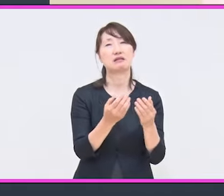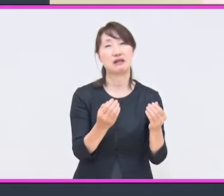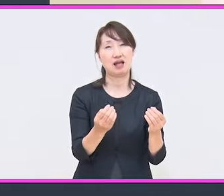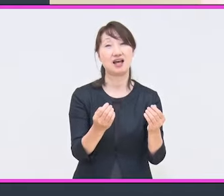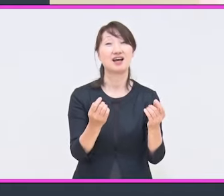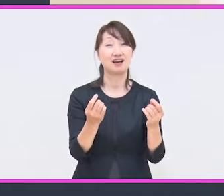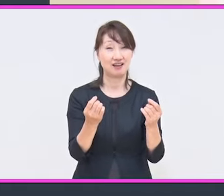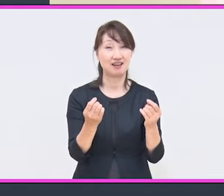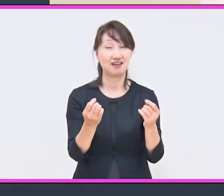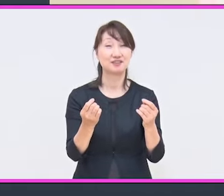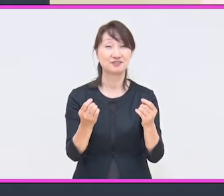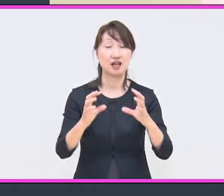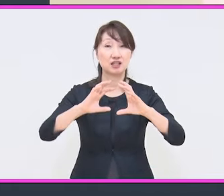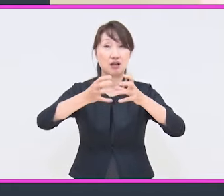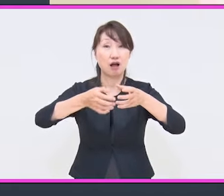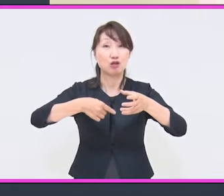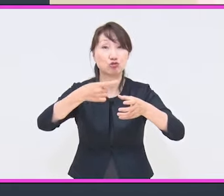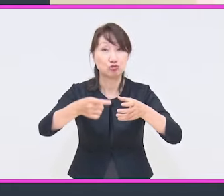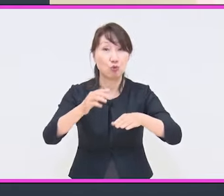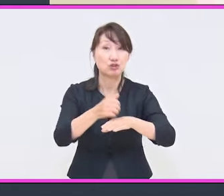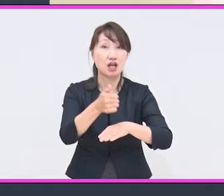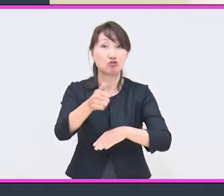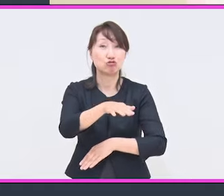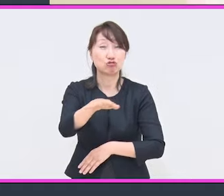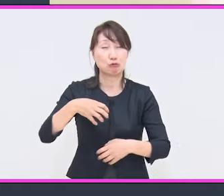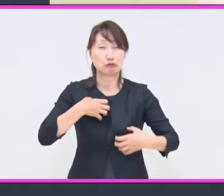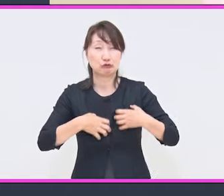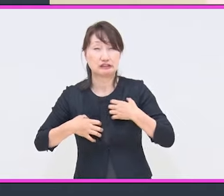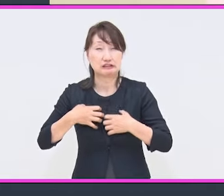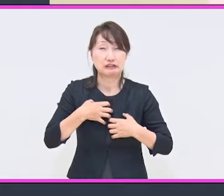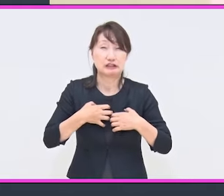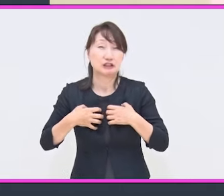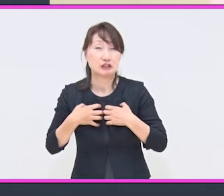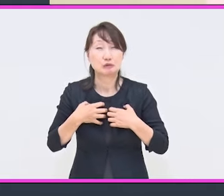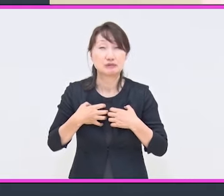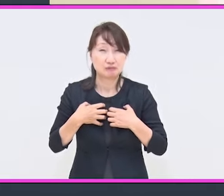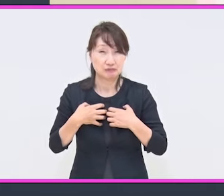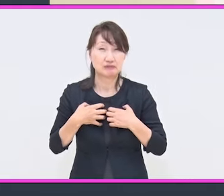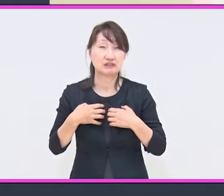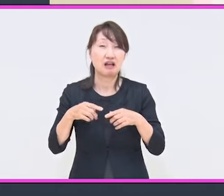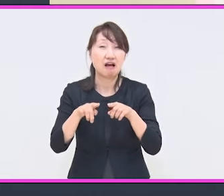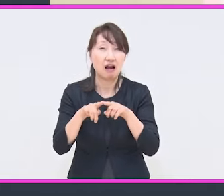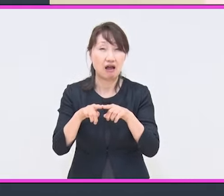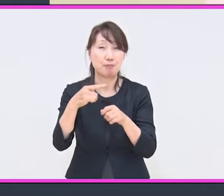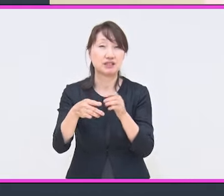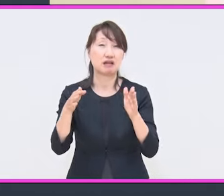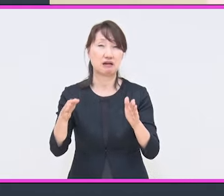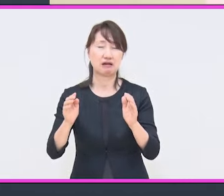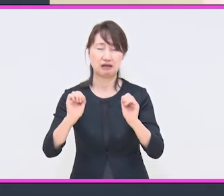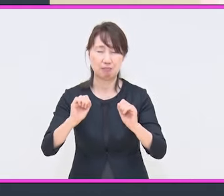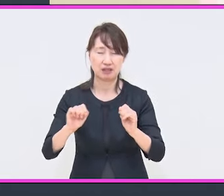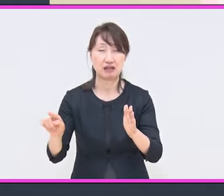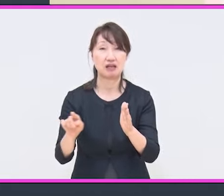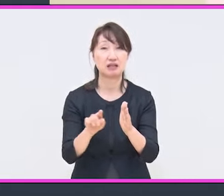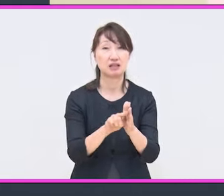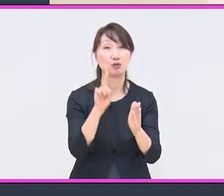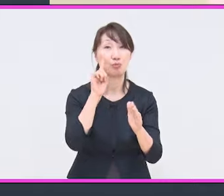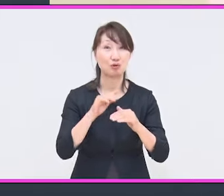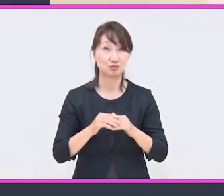の、まあ、世界中の選手がすごい葛藤の中でこの1年間を、まあ、なんとか乗り切ってきたと思うんです